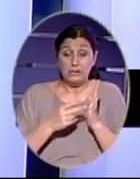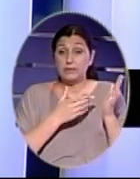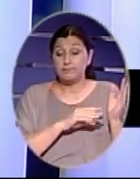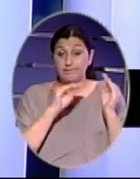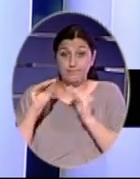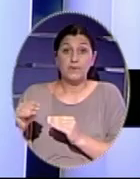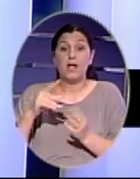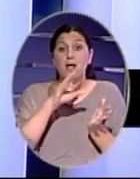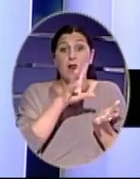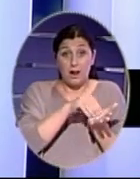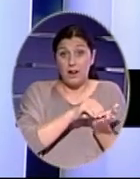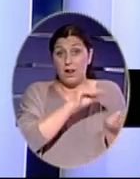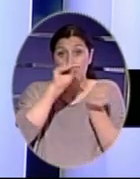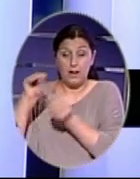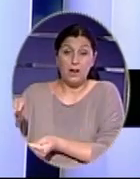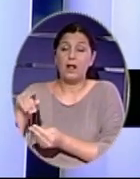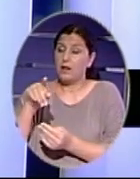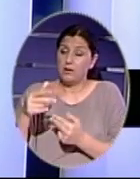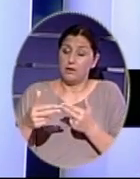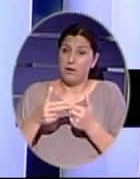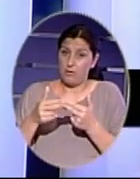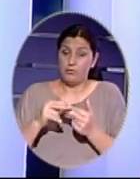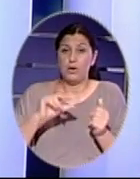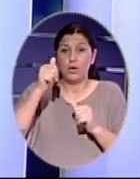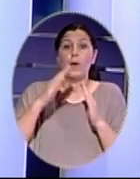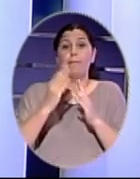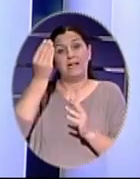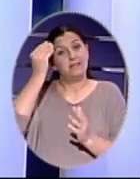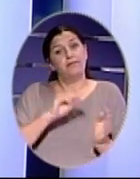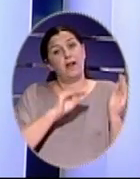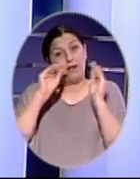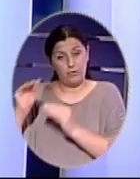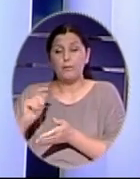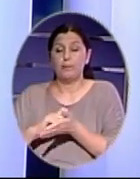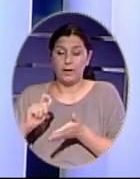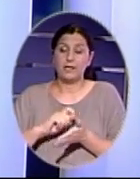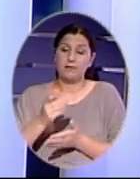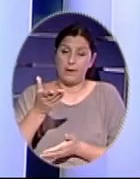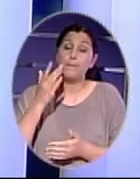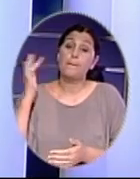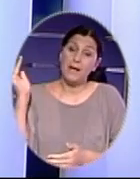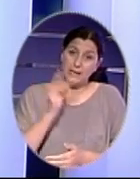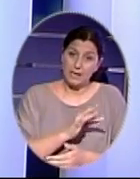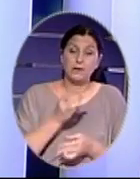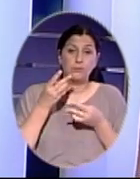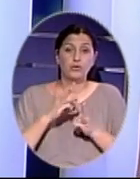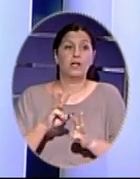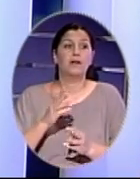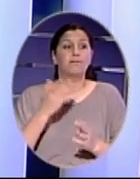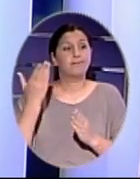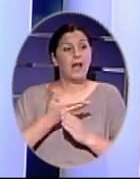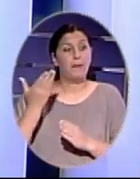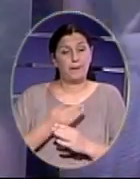שהעתקת היישוב קרובה יותר מתמיד, כשהשלב הראשון הוא העתקת בית הספר. אחמד אבו סואס ליווה את המתנגדים לפינוי בשיטת